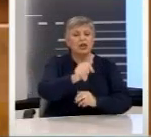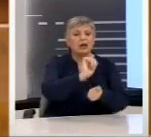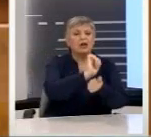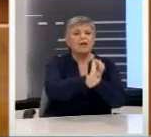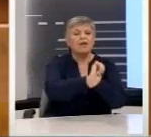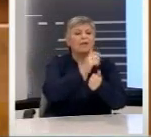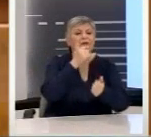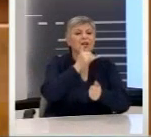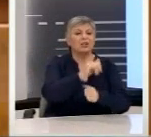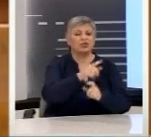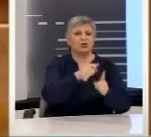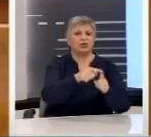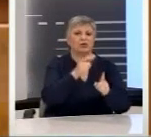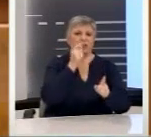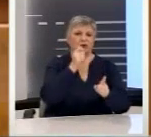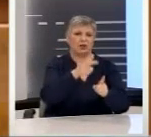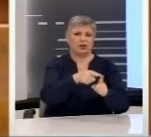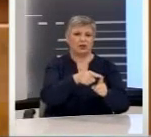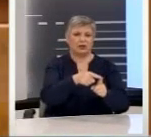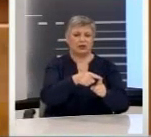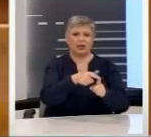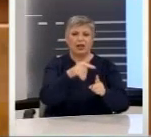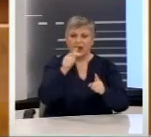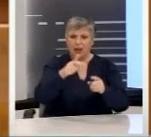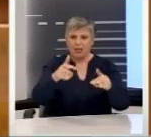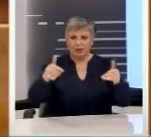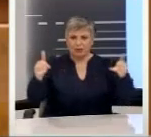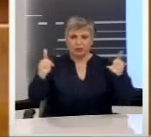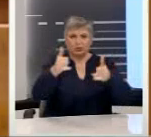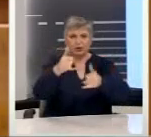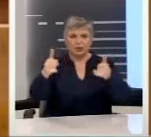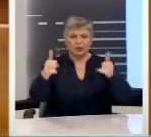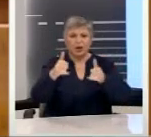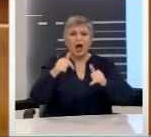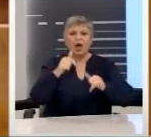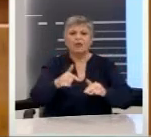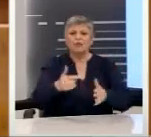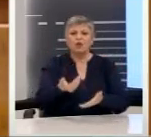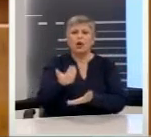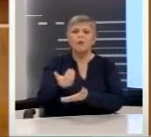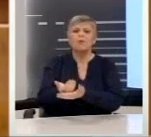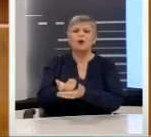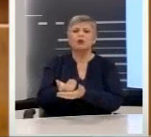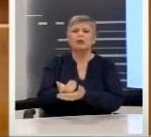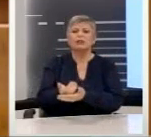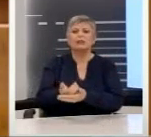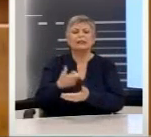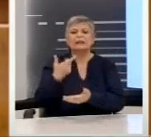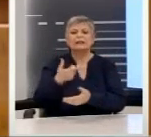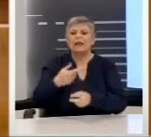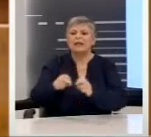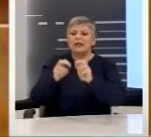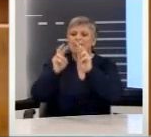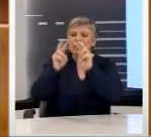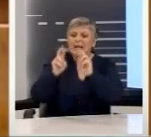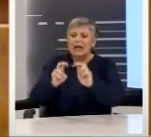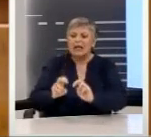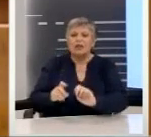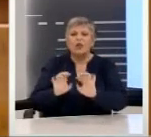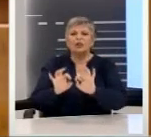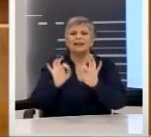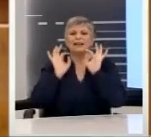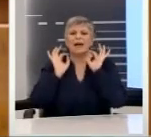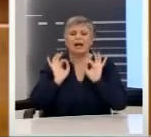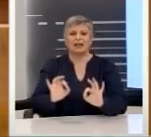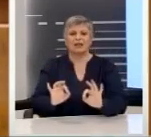Άμυνας για τα τηλεφωνήματά του με τον Ισοβίτη? Δεν τι σταματάει η πρότασή σας. Να διερευνηθεί τι και για ποιο λόγο. Έχει σχέση με τα